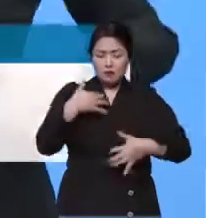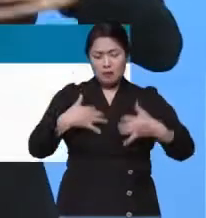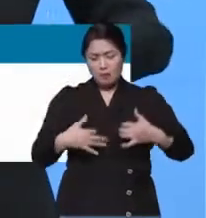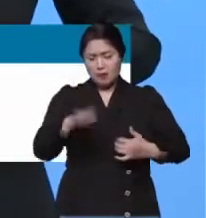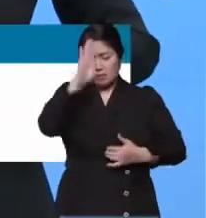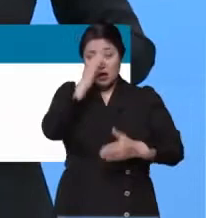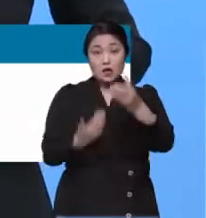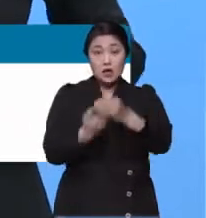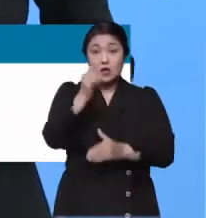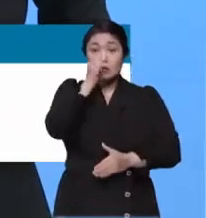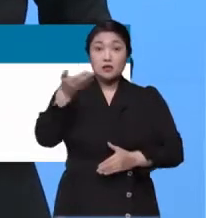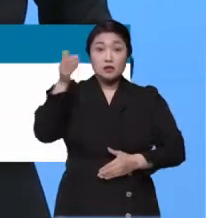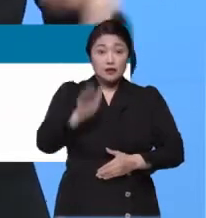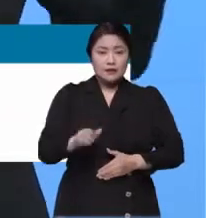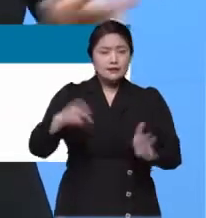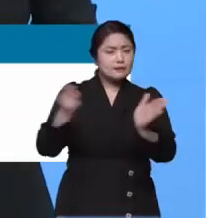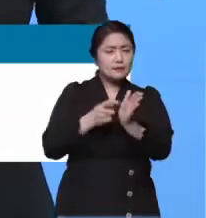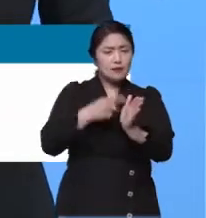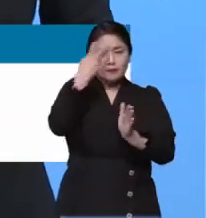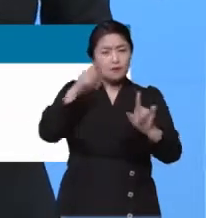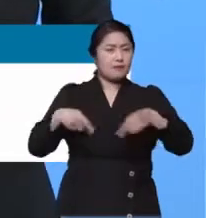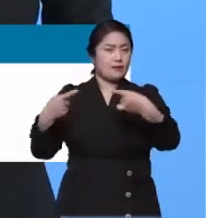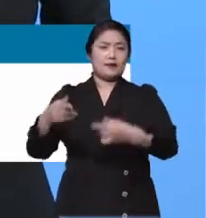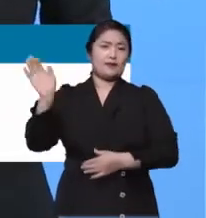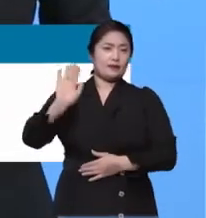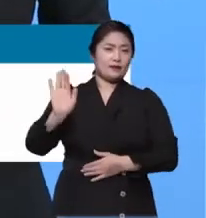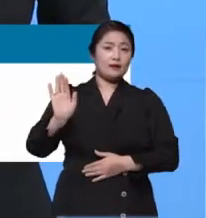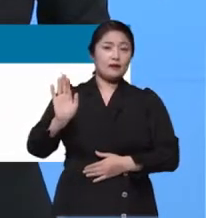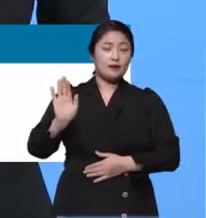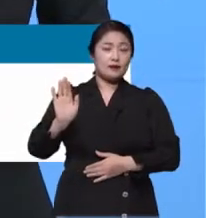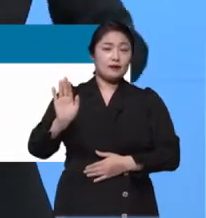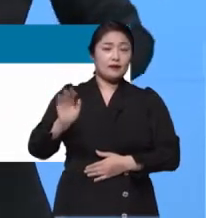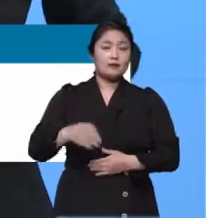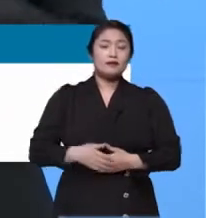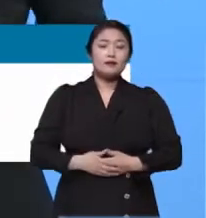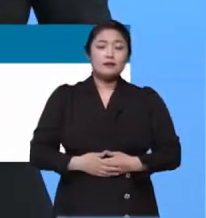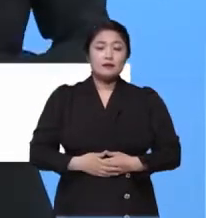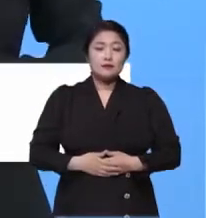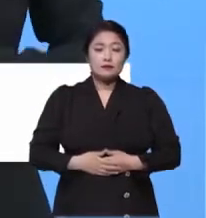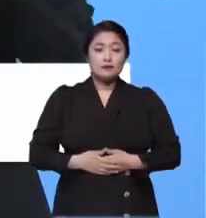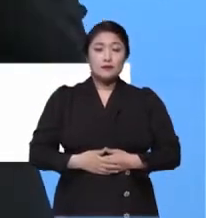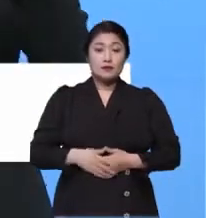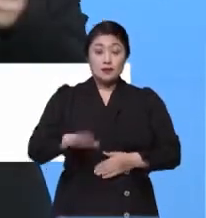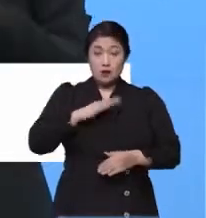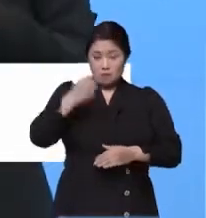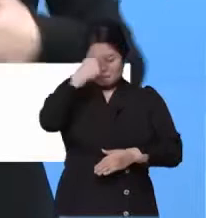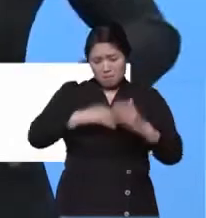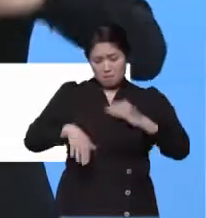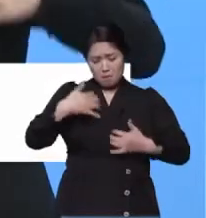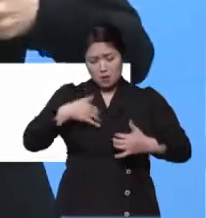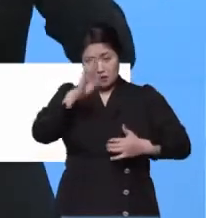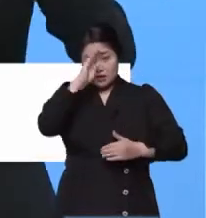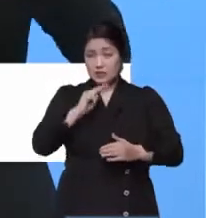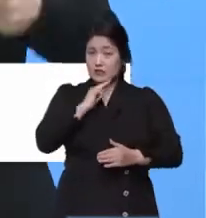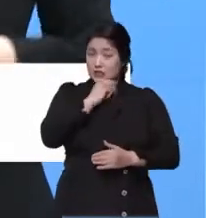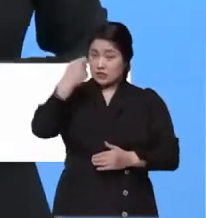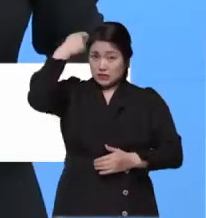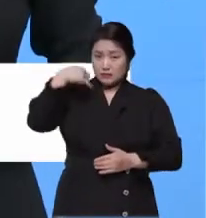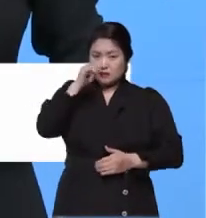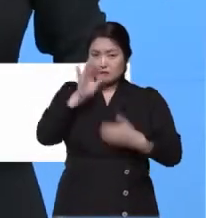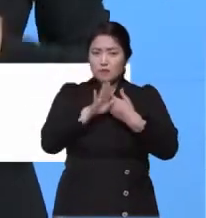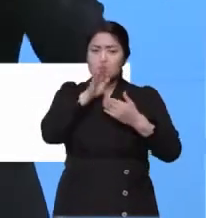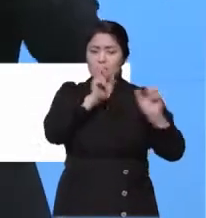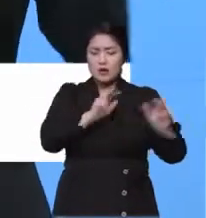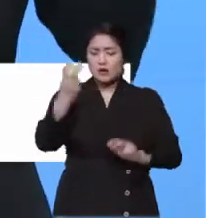있었으나 즉시 검사를 받지 않은 사례 에 해당됩니다 증상이 나타나거나 우신 되면 즉시